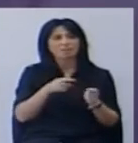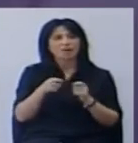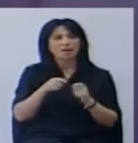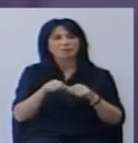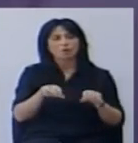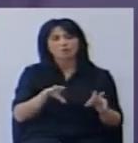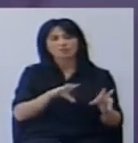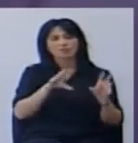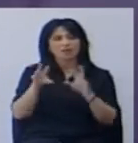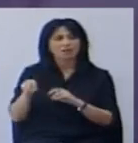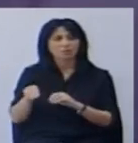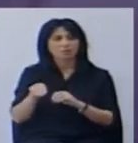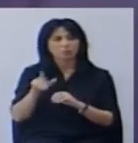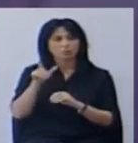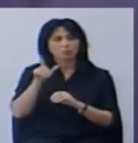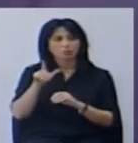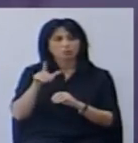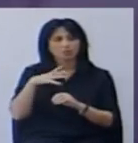მარეგულირებელი კომისია